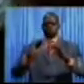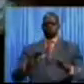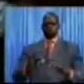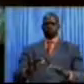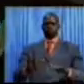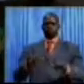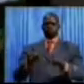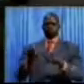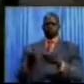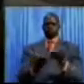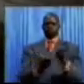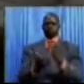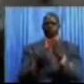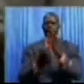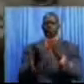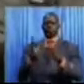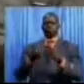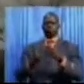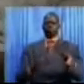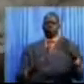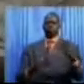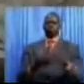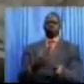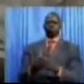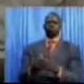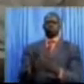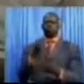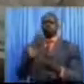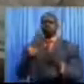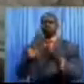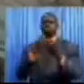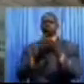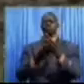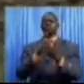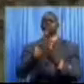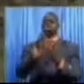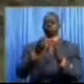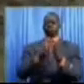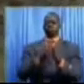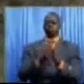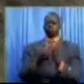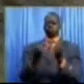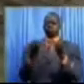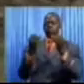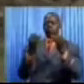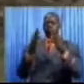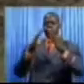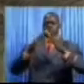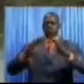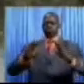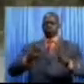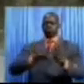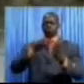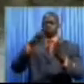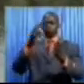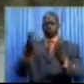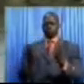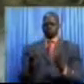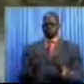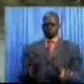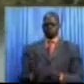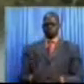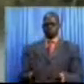service technique, quand nous sommes arrivés, nous avons en tout cas constaté effectivement qu'il y a eu beaucoup de maisons qui se sont écroulées.